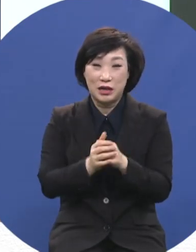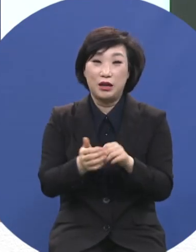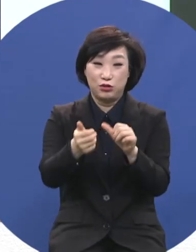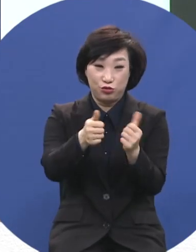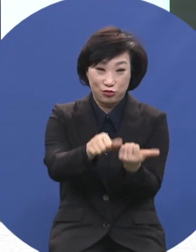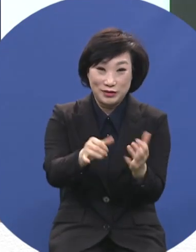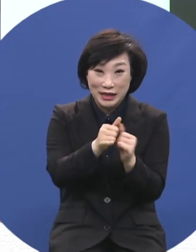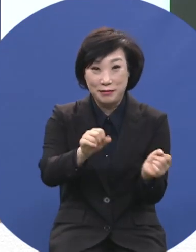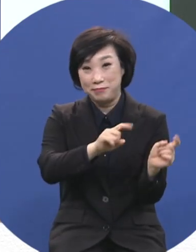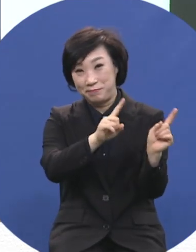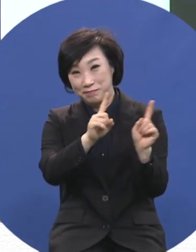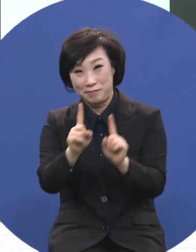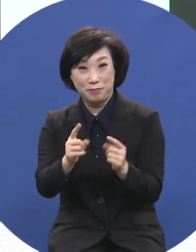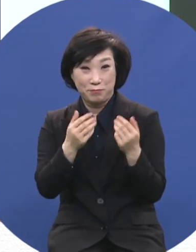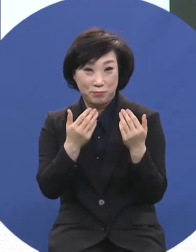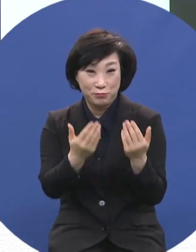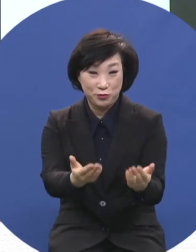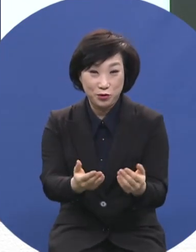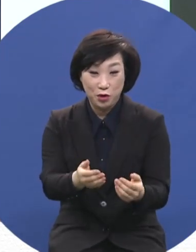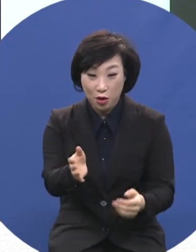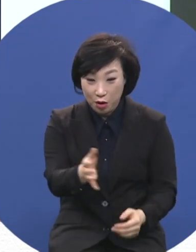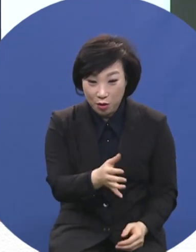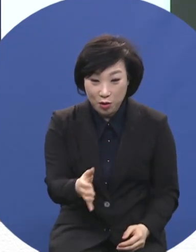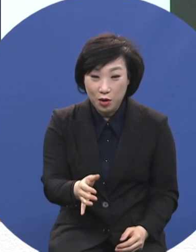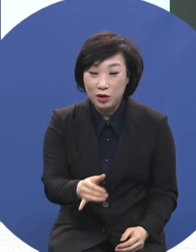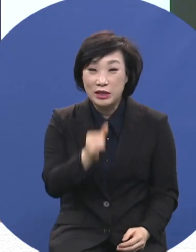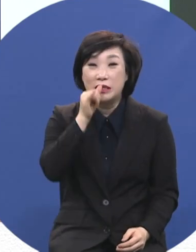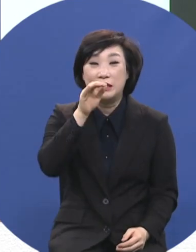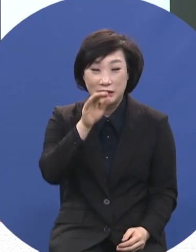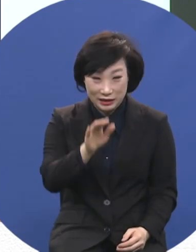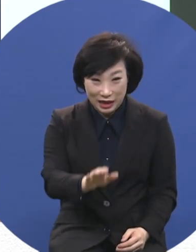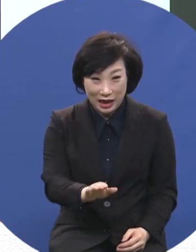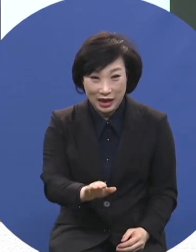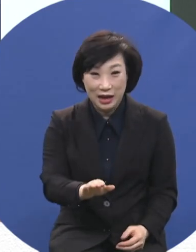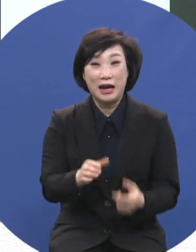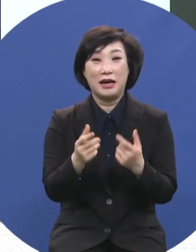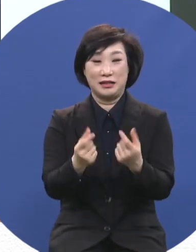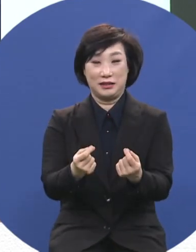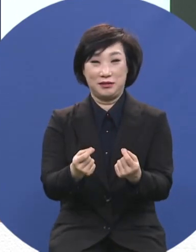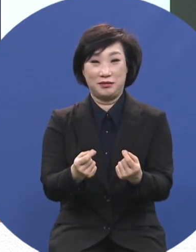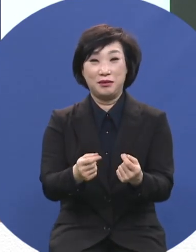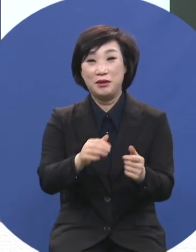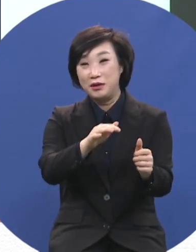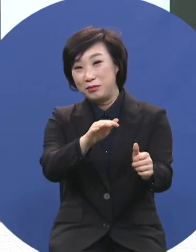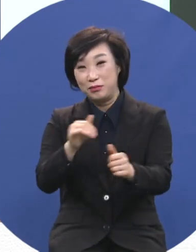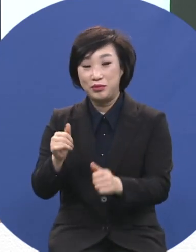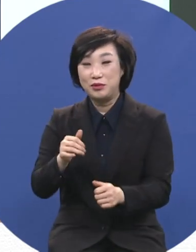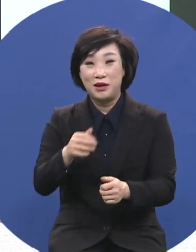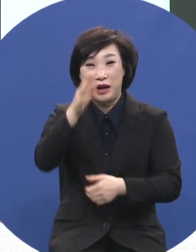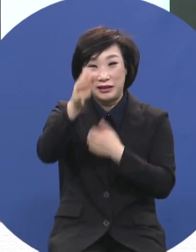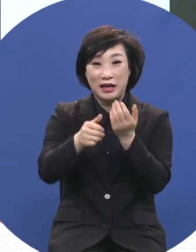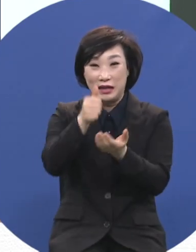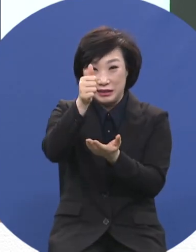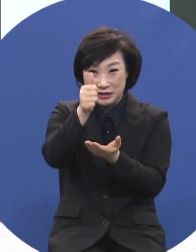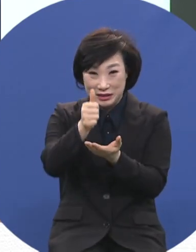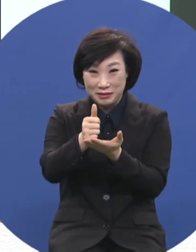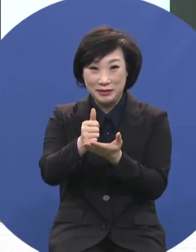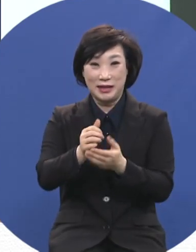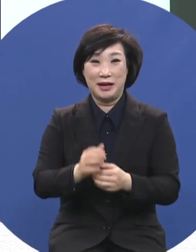죽은 자를 살리시며 없는 것을 있는 것 같이 부르시는